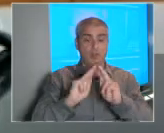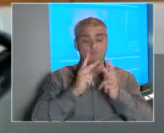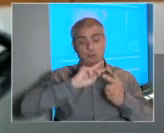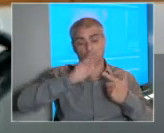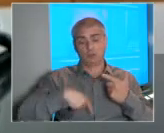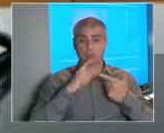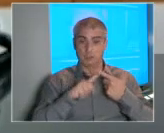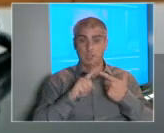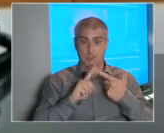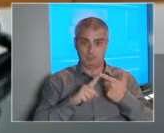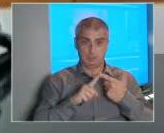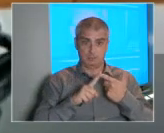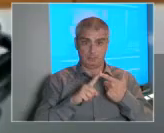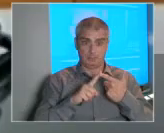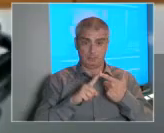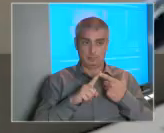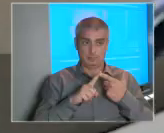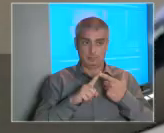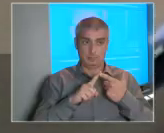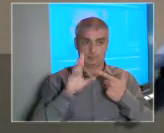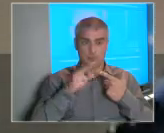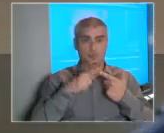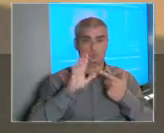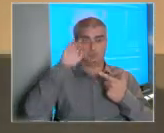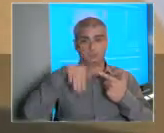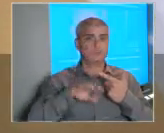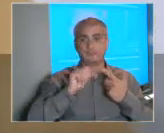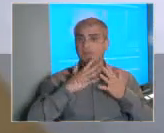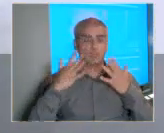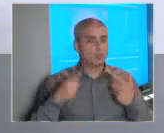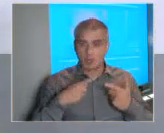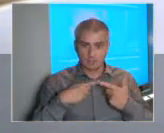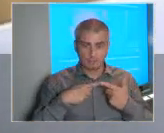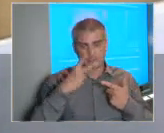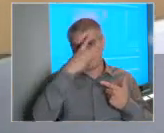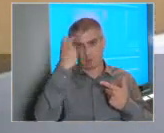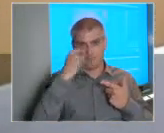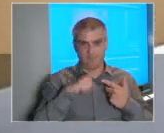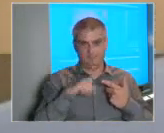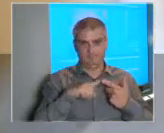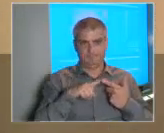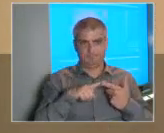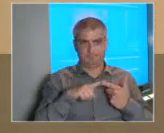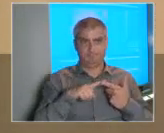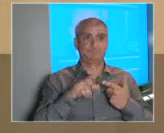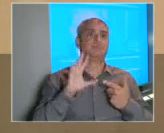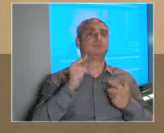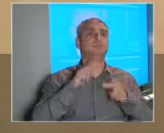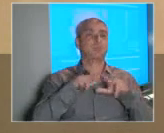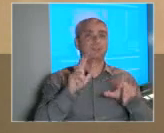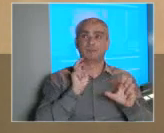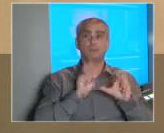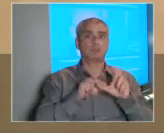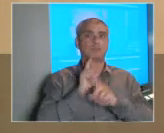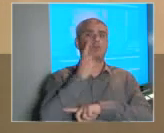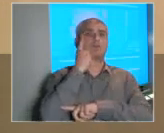השנייה שיש בה בעצם את העליות והמורדות הגדולים ביותר, זה ערביי ישראל. ממצב של השתתפות